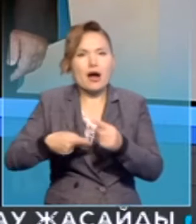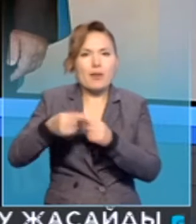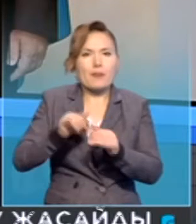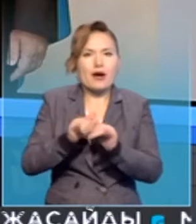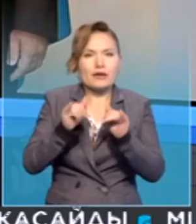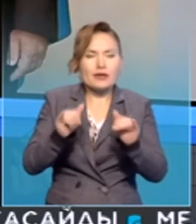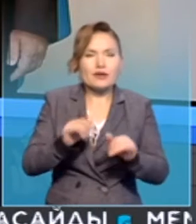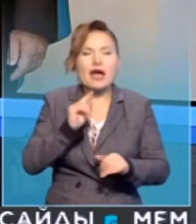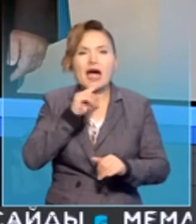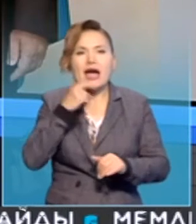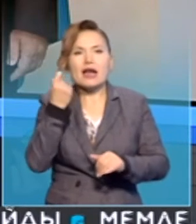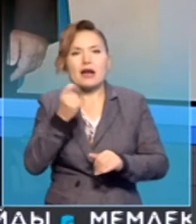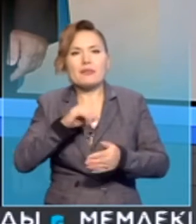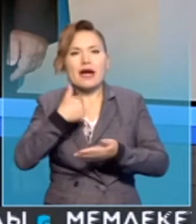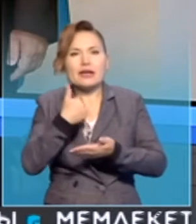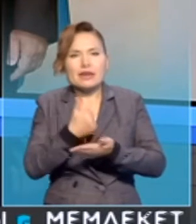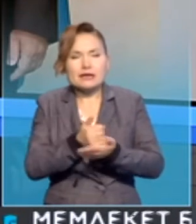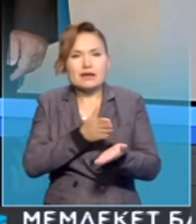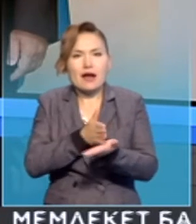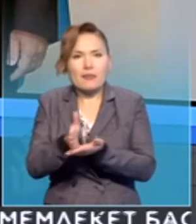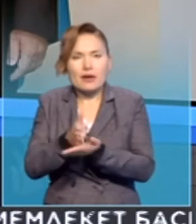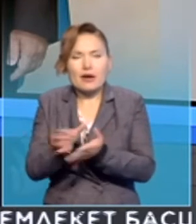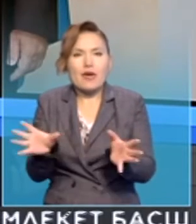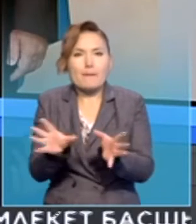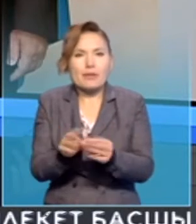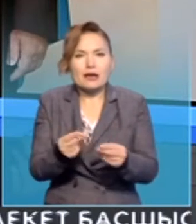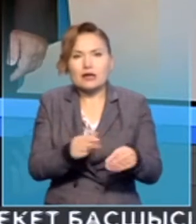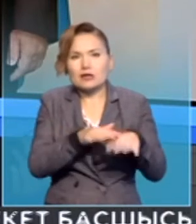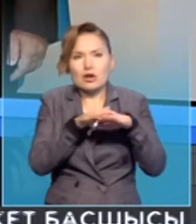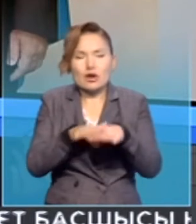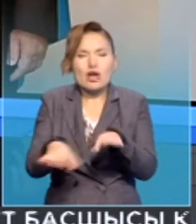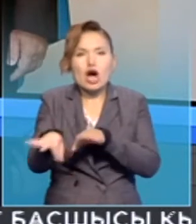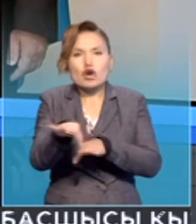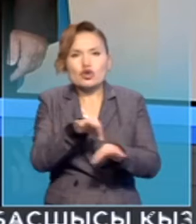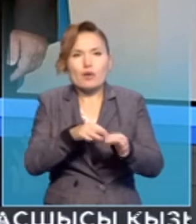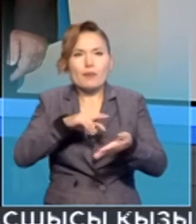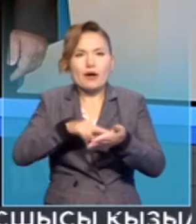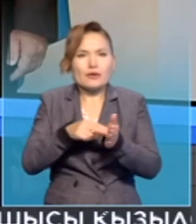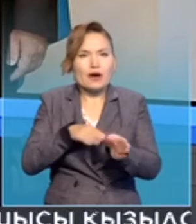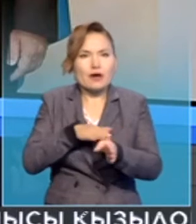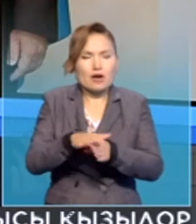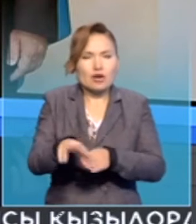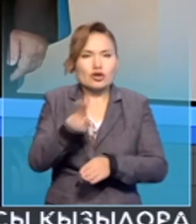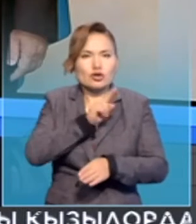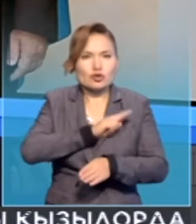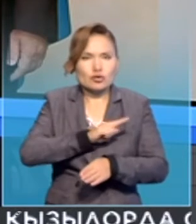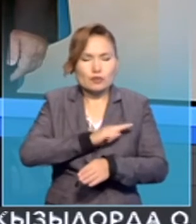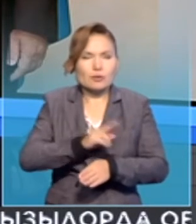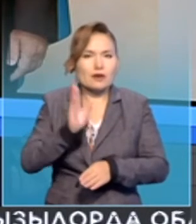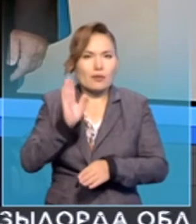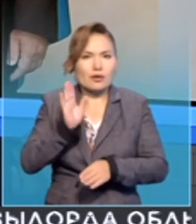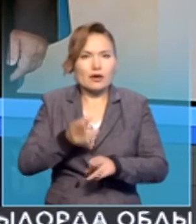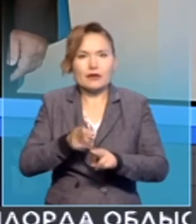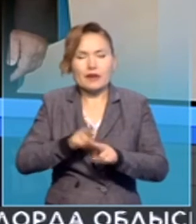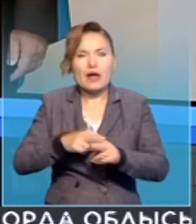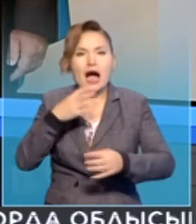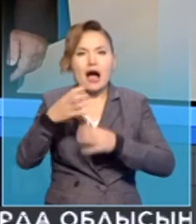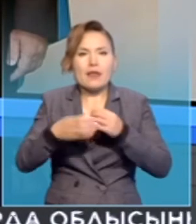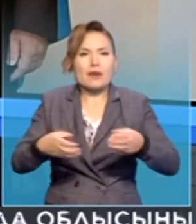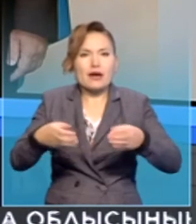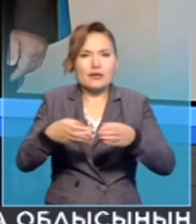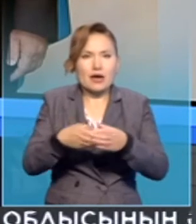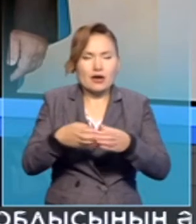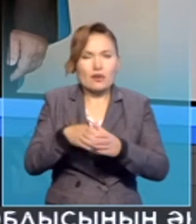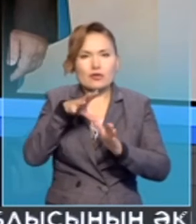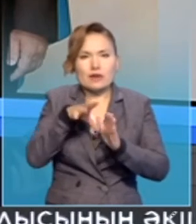ішінде экономиканың негізгі салаларында бірлескен инвестициялық жобаларды іске асыруға басымдық берілді. Сонымен қатар халықаралық